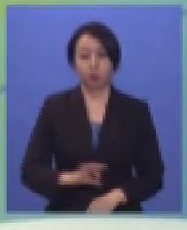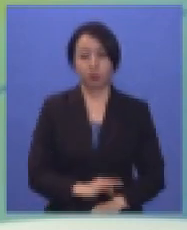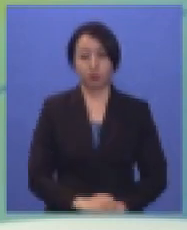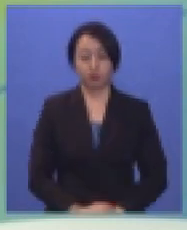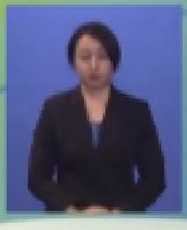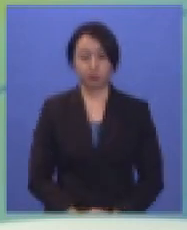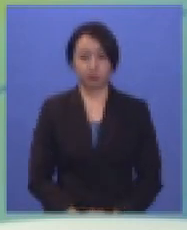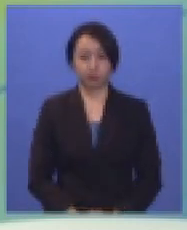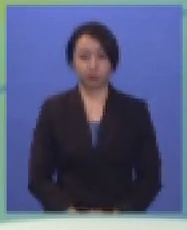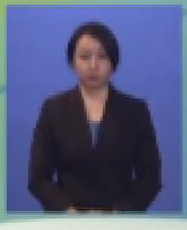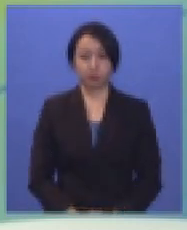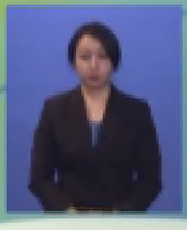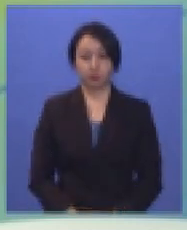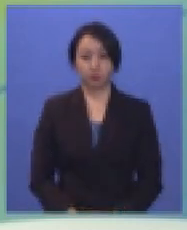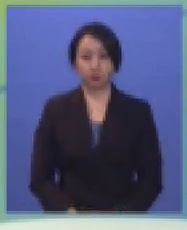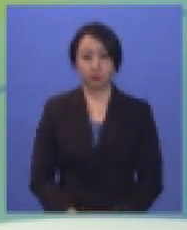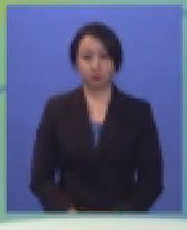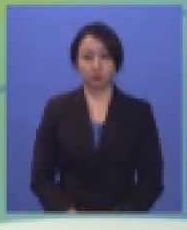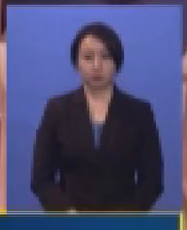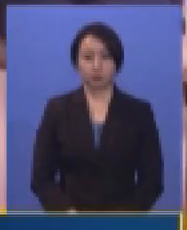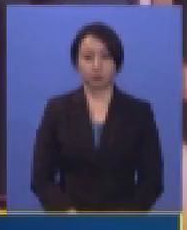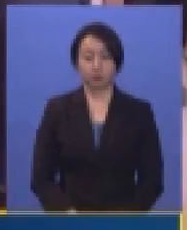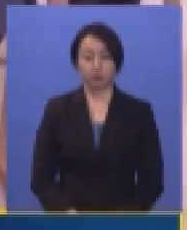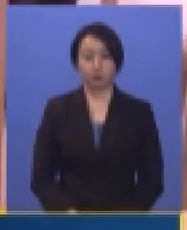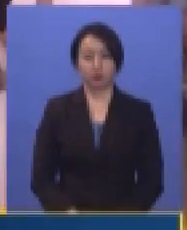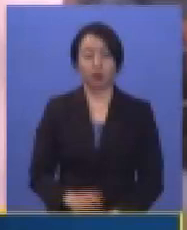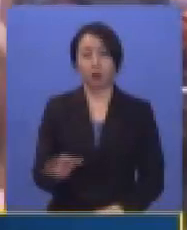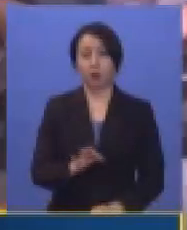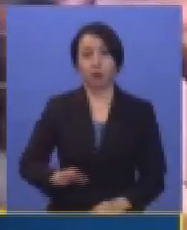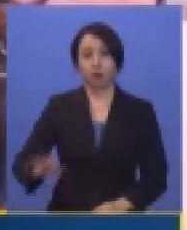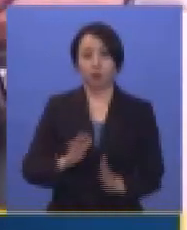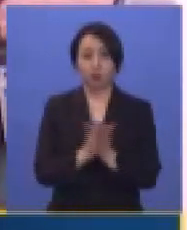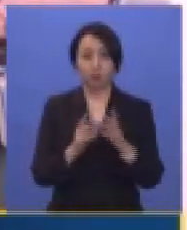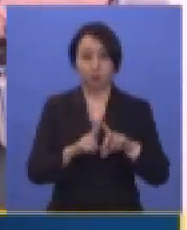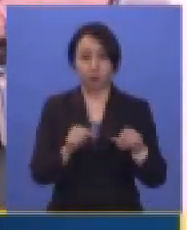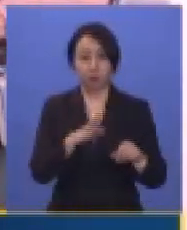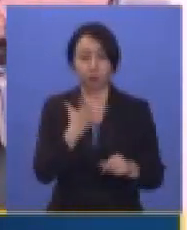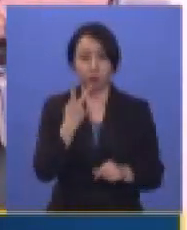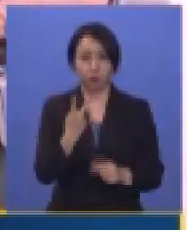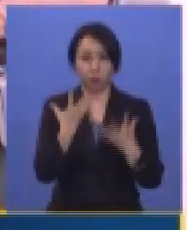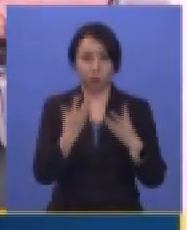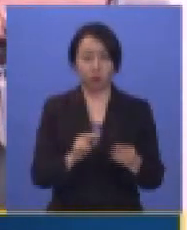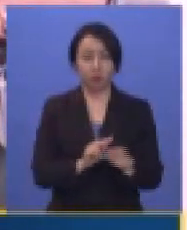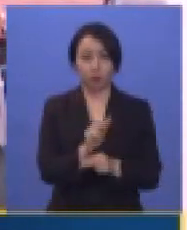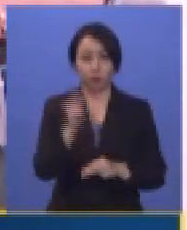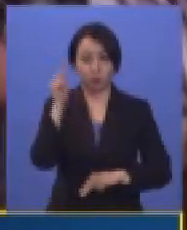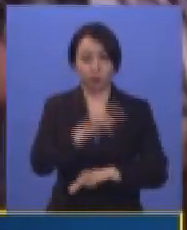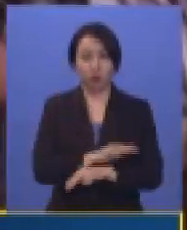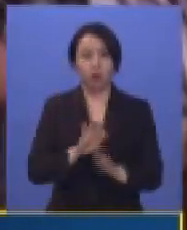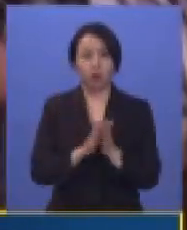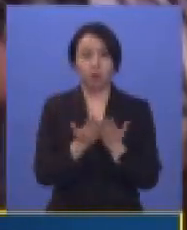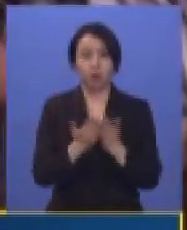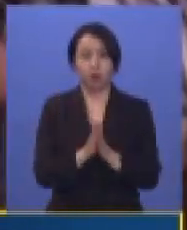всей области. Подробности в сюжете. В областной библиотеке стартовал двухдневный обучающий семинар «Библиотека